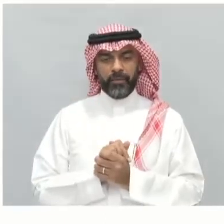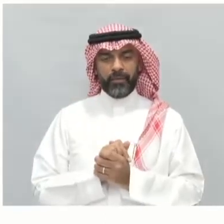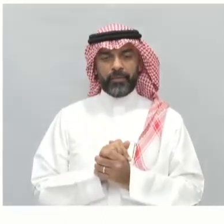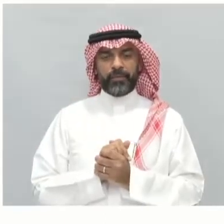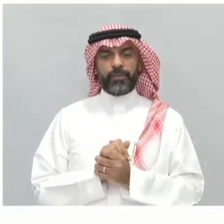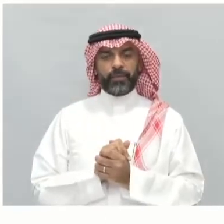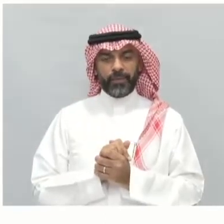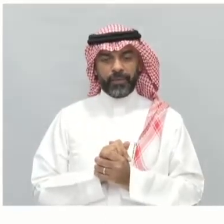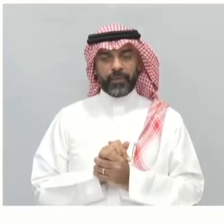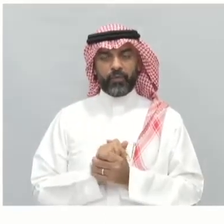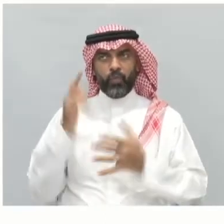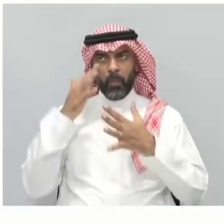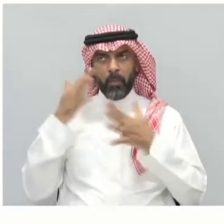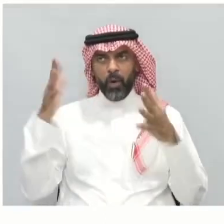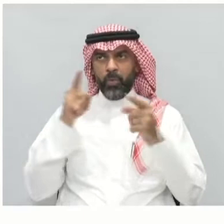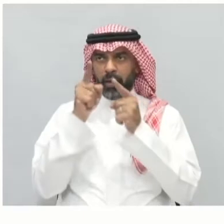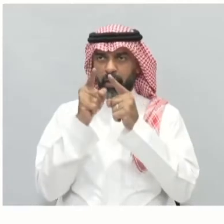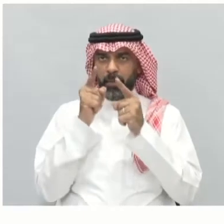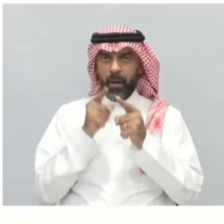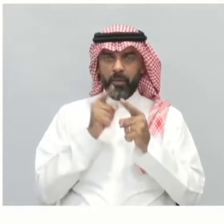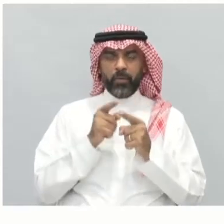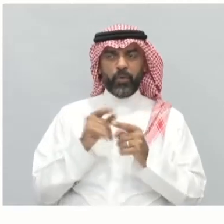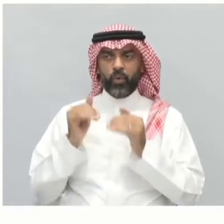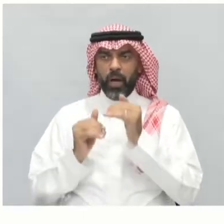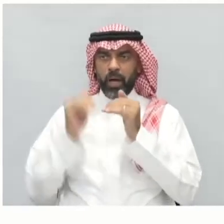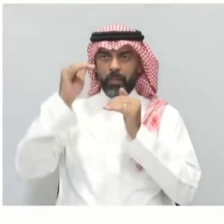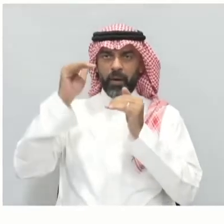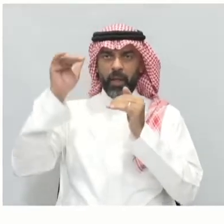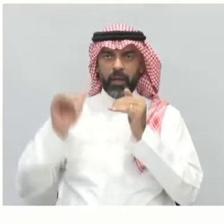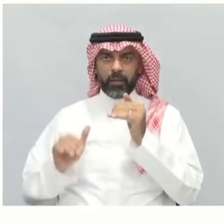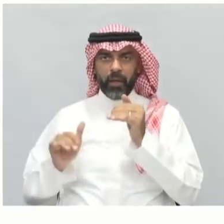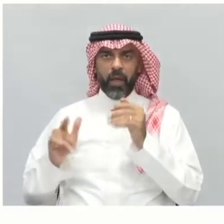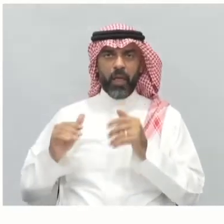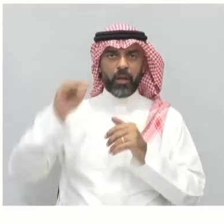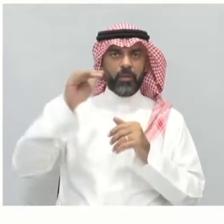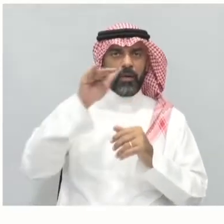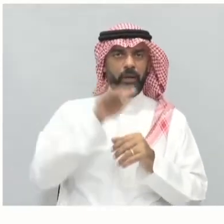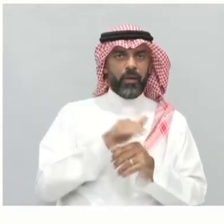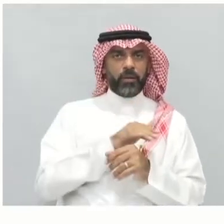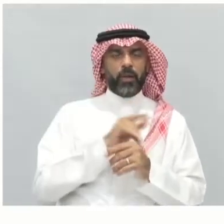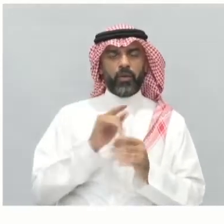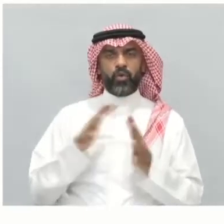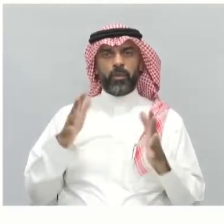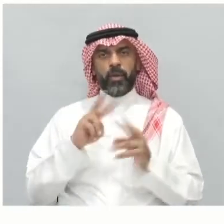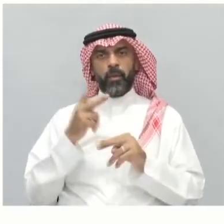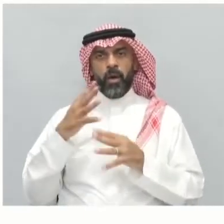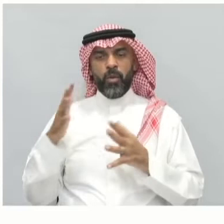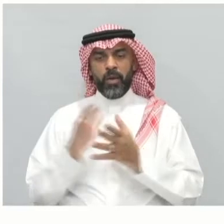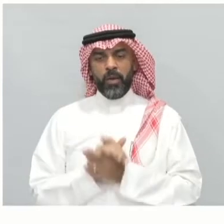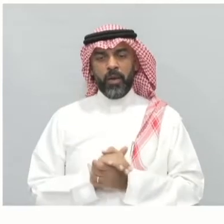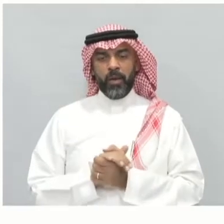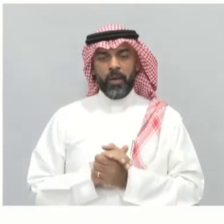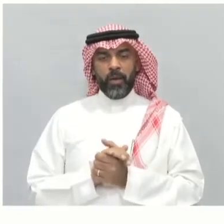معلومه ثانيه اذا سعد اصغر من نواف واكبر من عبد الله محمد اكبر من